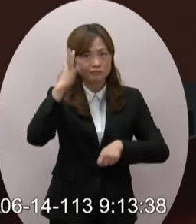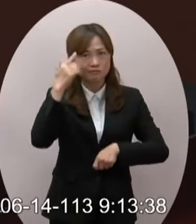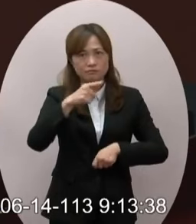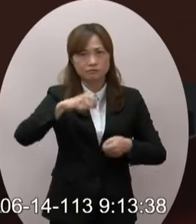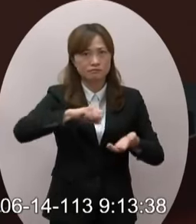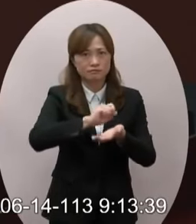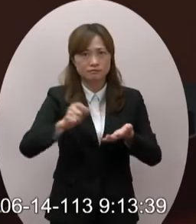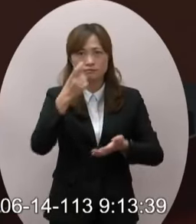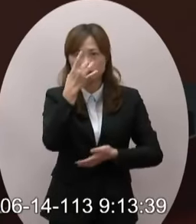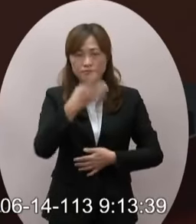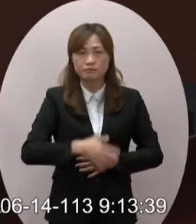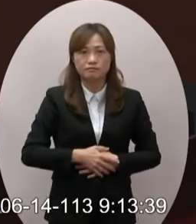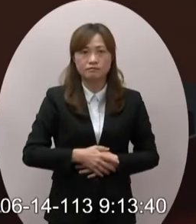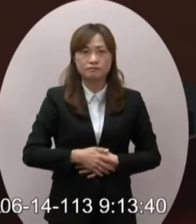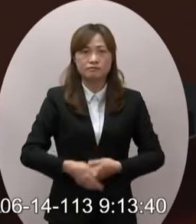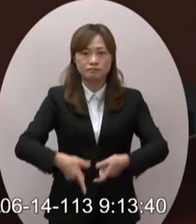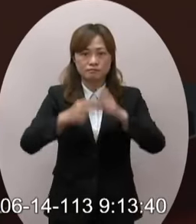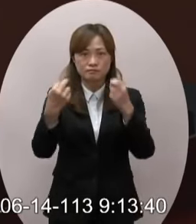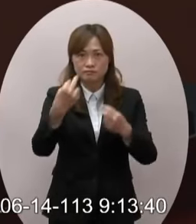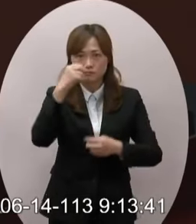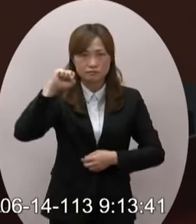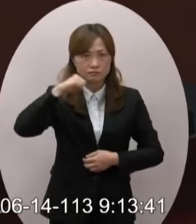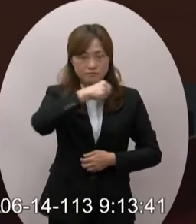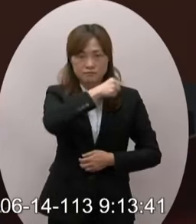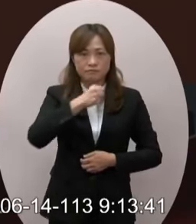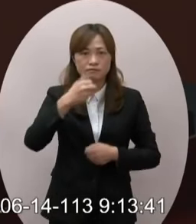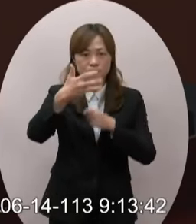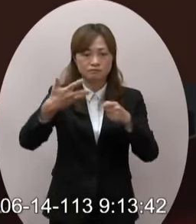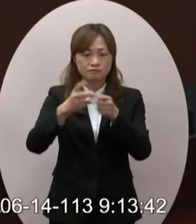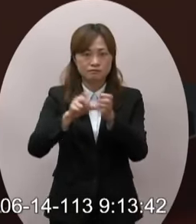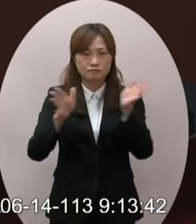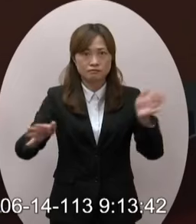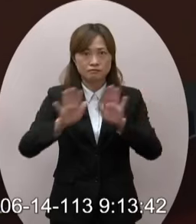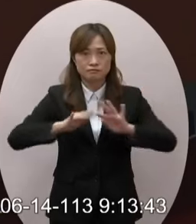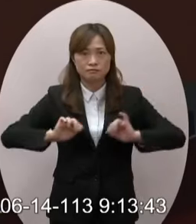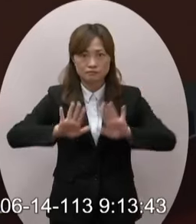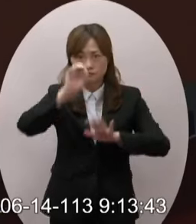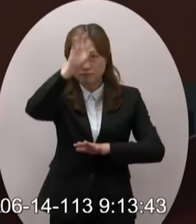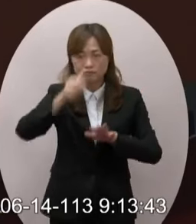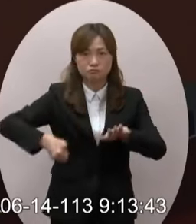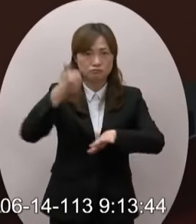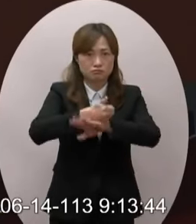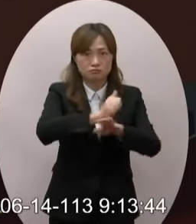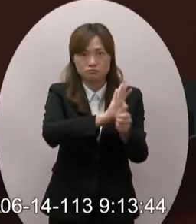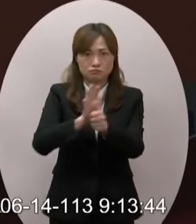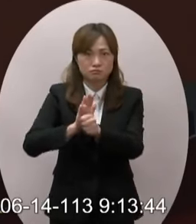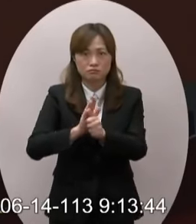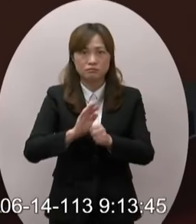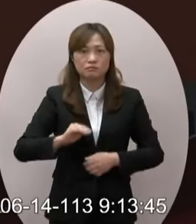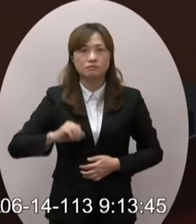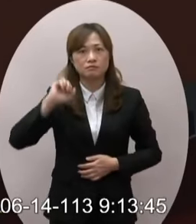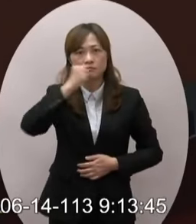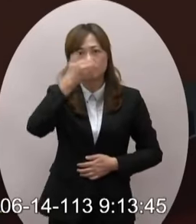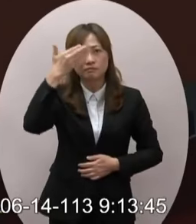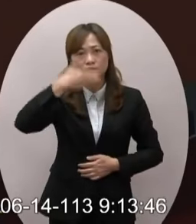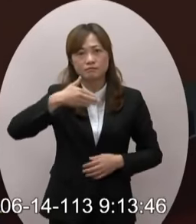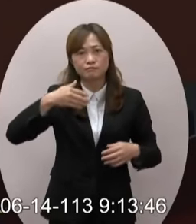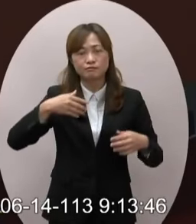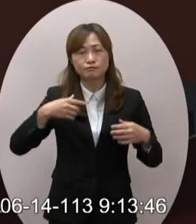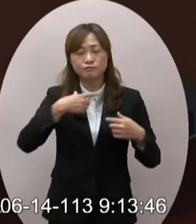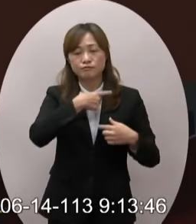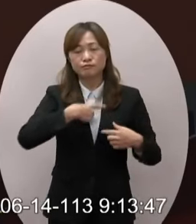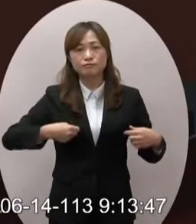执政党全面8年执政，8年的时间啊，台湾黑熊最多都可以生出